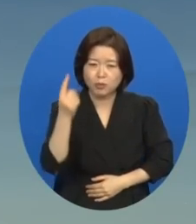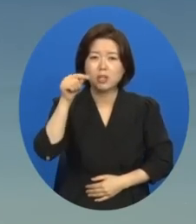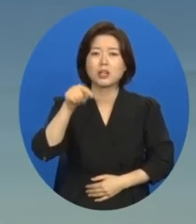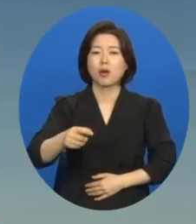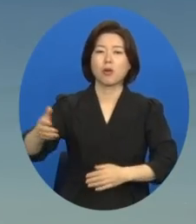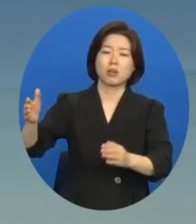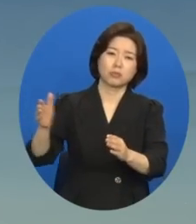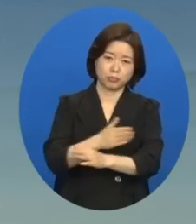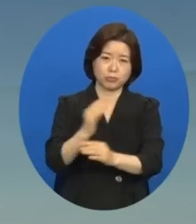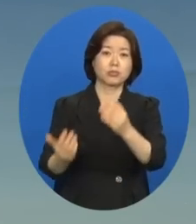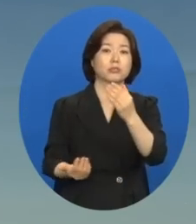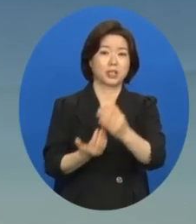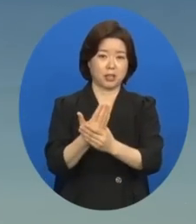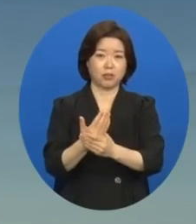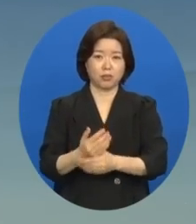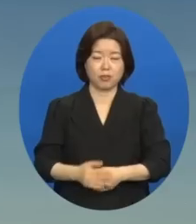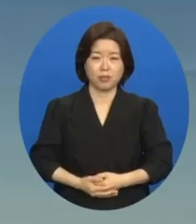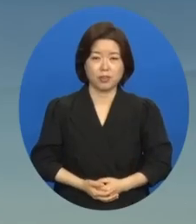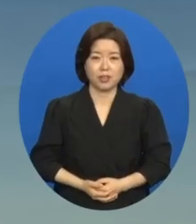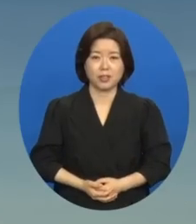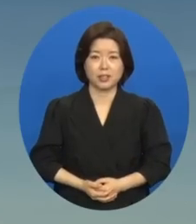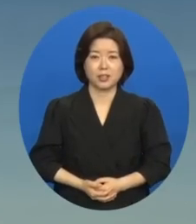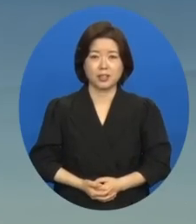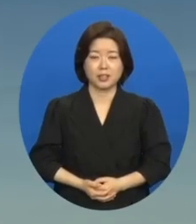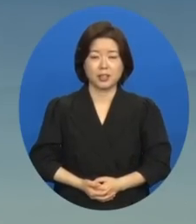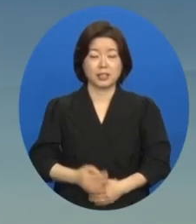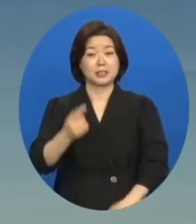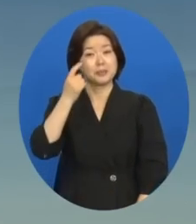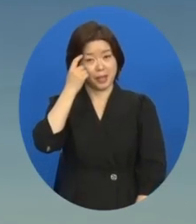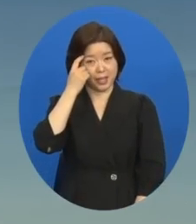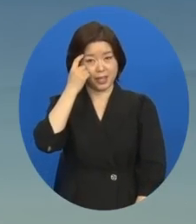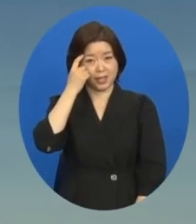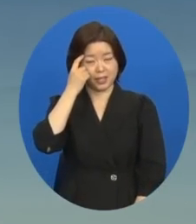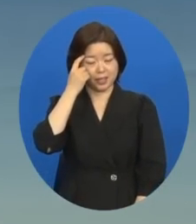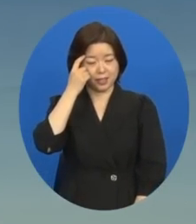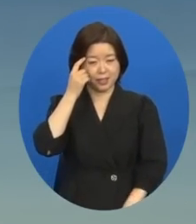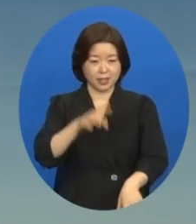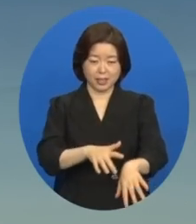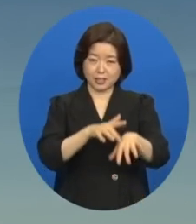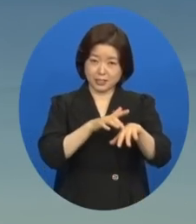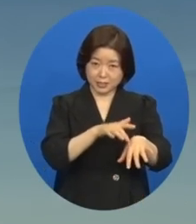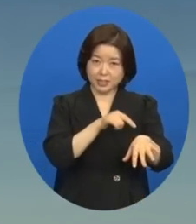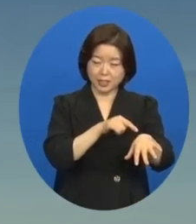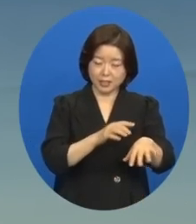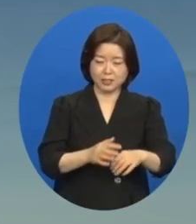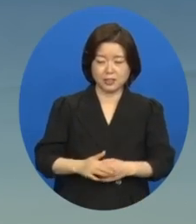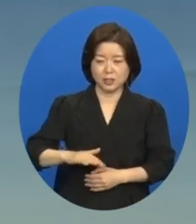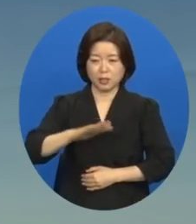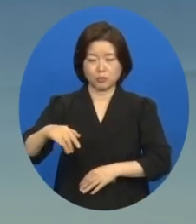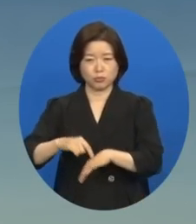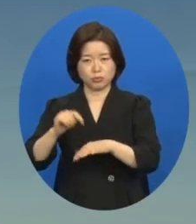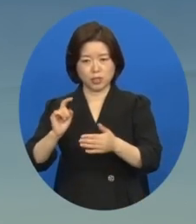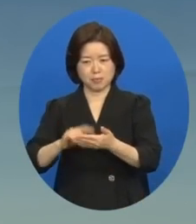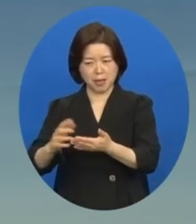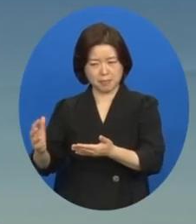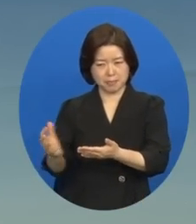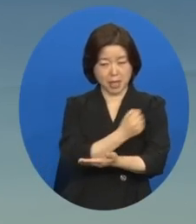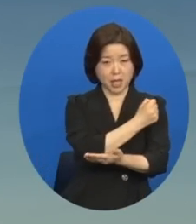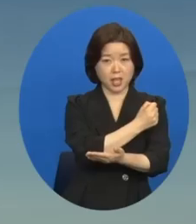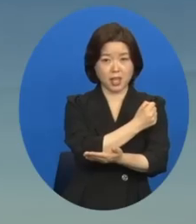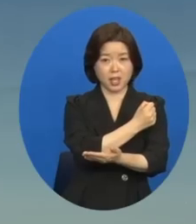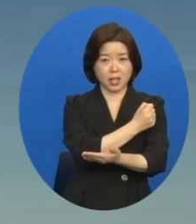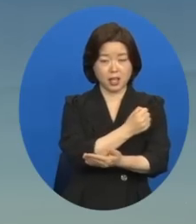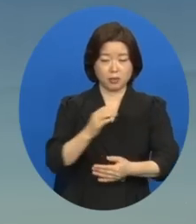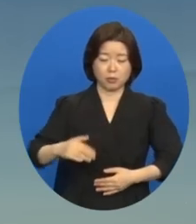이에서 난다고 말했어요. 근데 왜 사단은 그토록 우리의 마음을 빼앗고